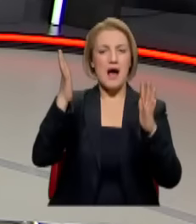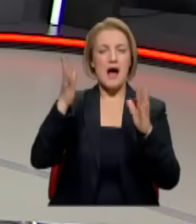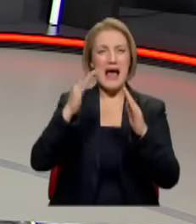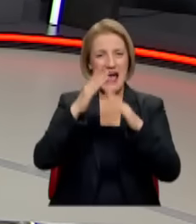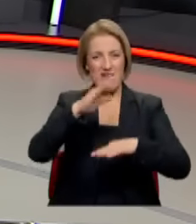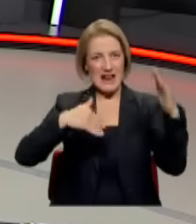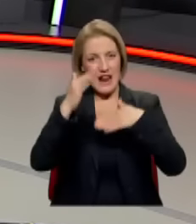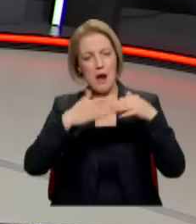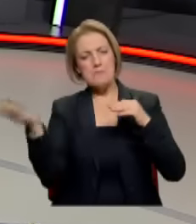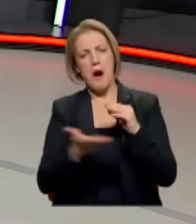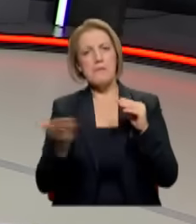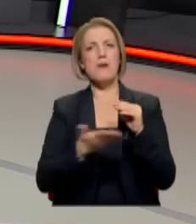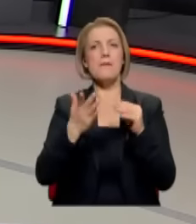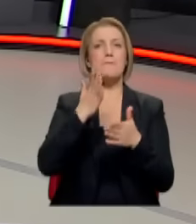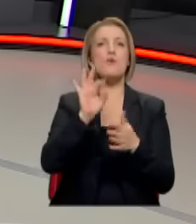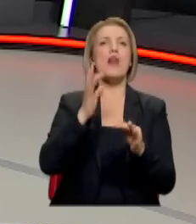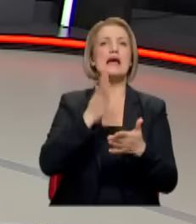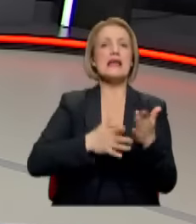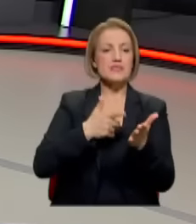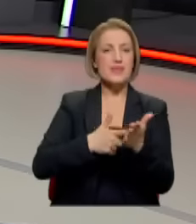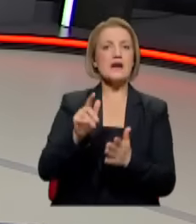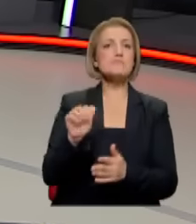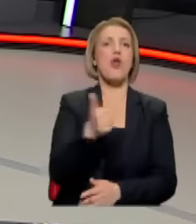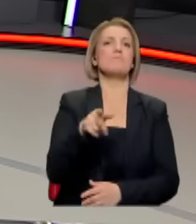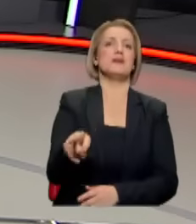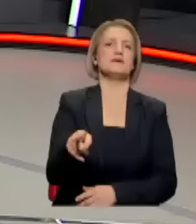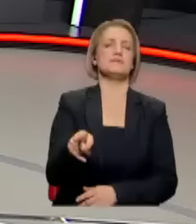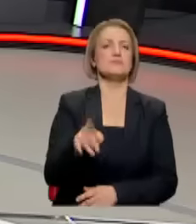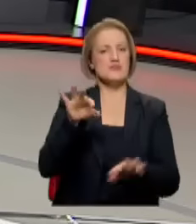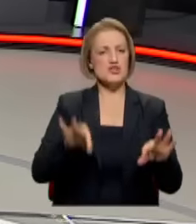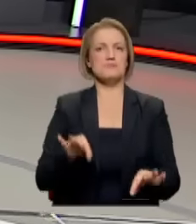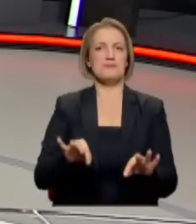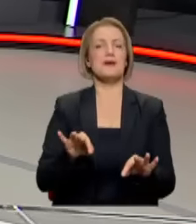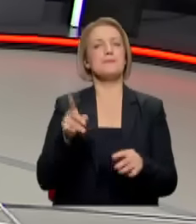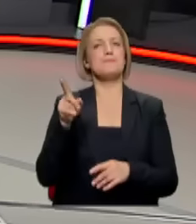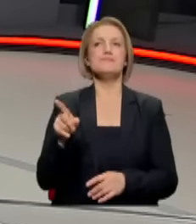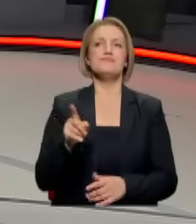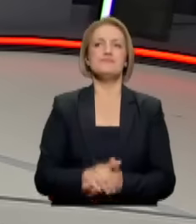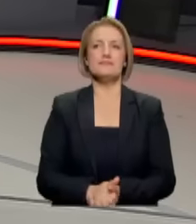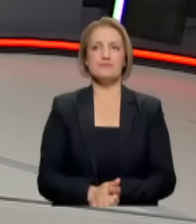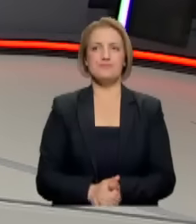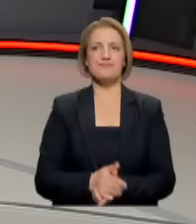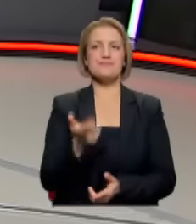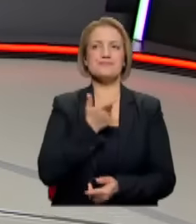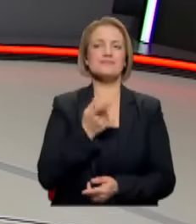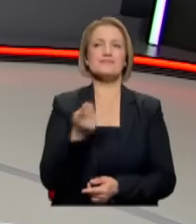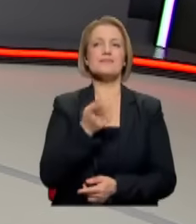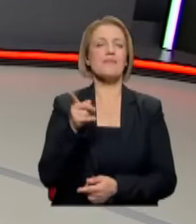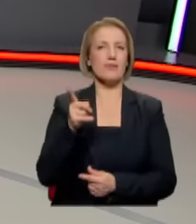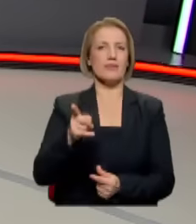yıktılar böyle yarım bırakmamak lazım tarım arazisi önemli Evet şimdi gelelim Eee yasa dışı